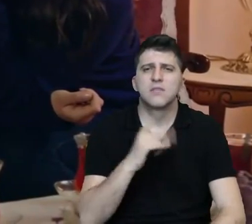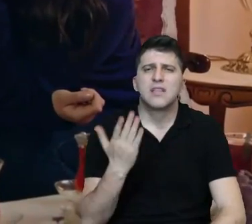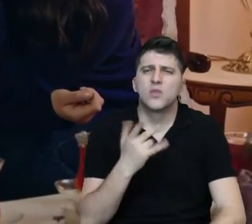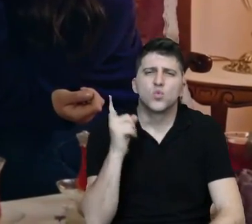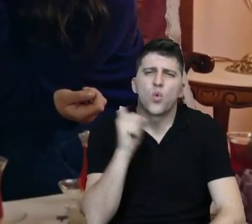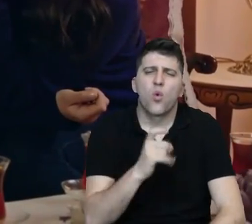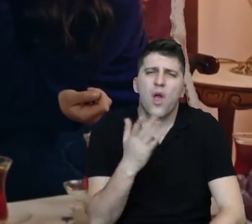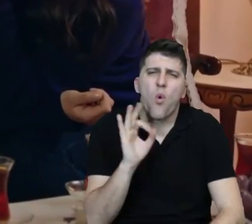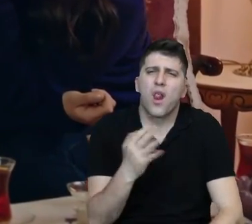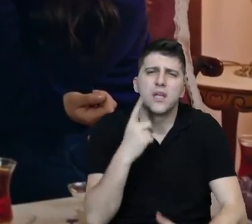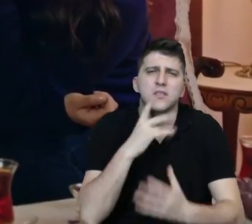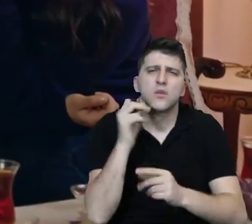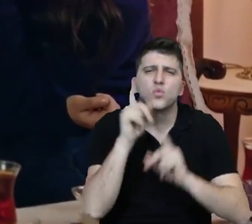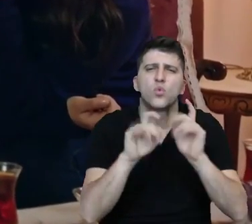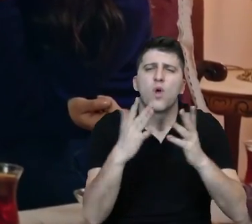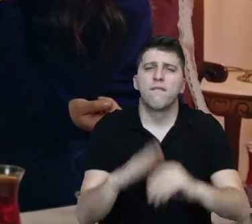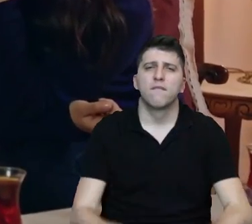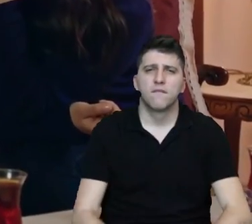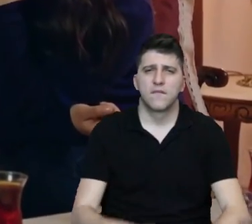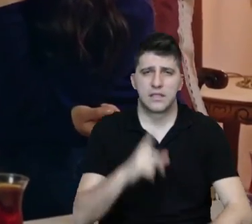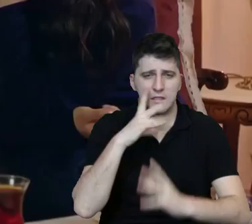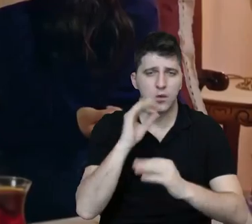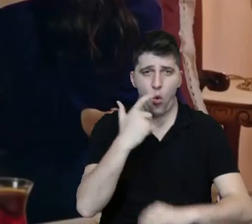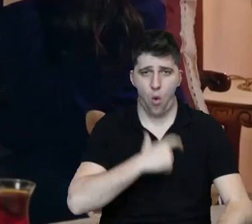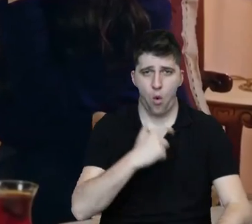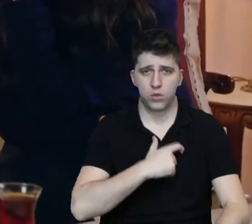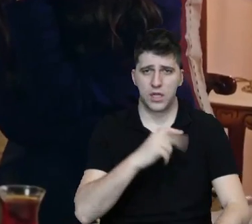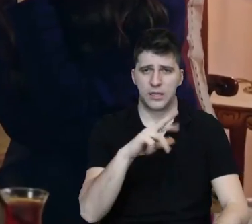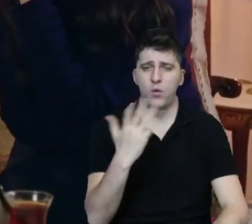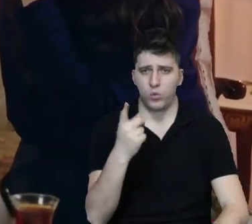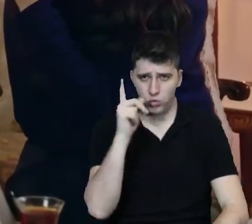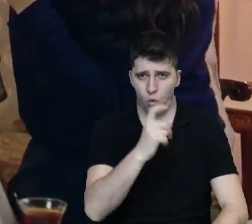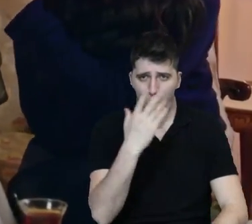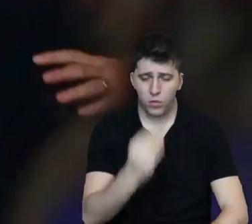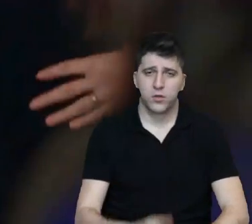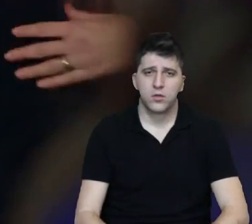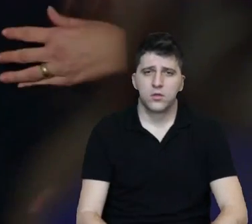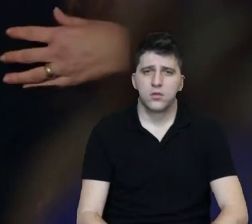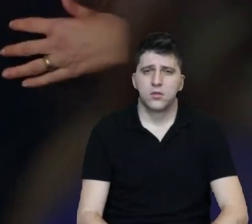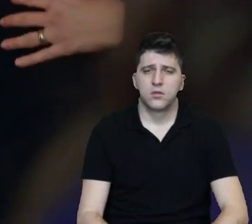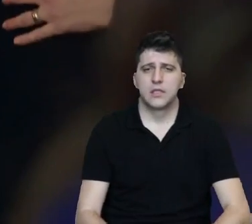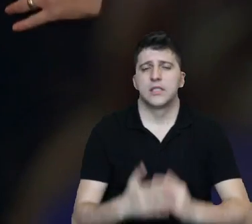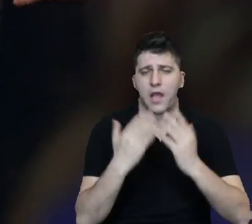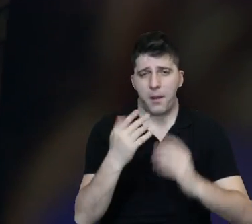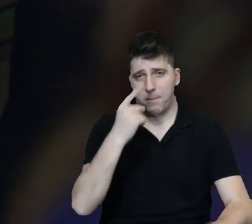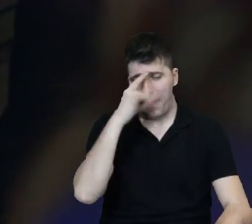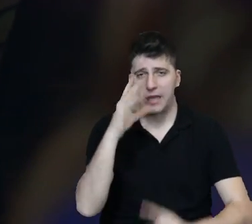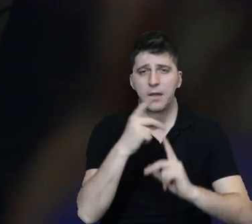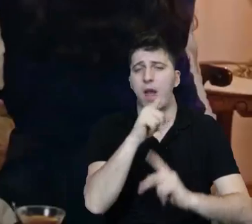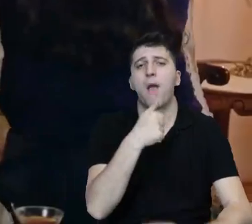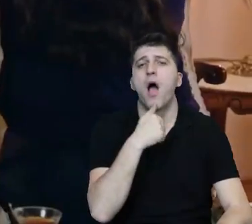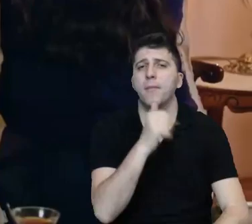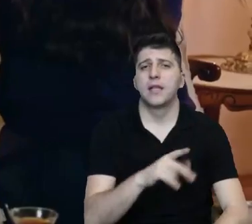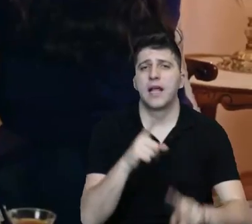soru soruyorsun ya öyle insanlara? İnsanların belki özeli gibi bir şey o ya, öyle soru sorulur mu? Yani belki İbrahim